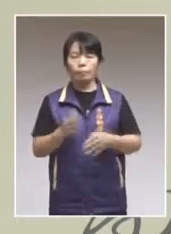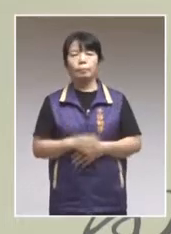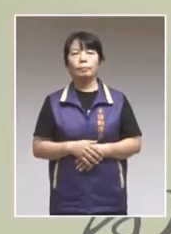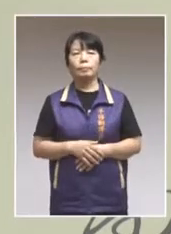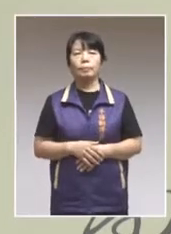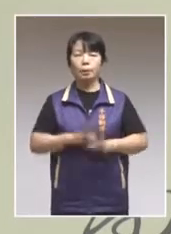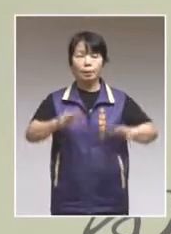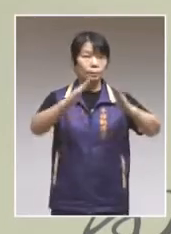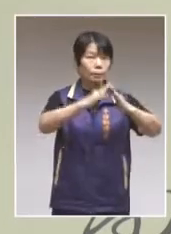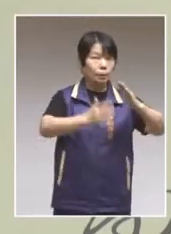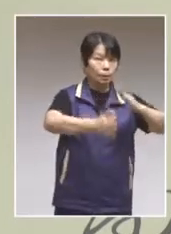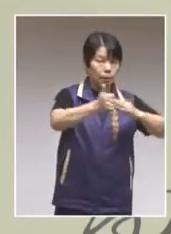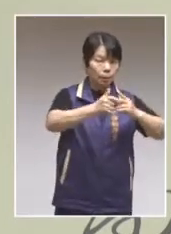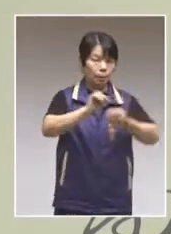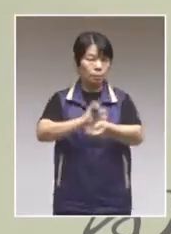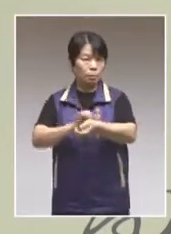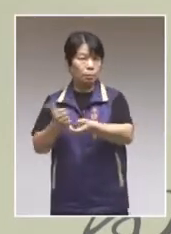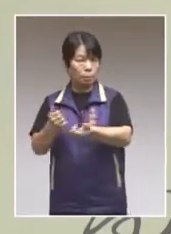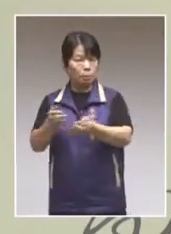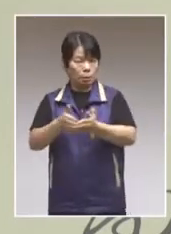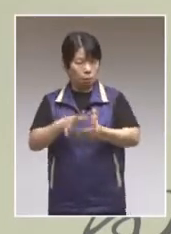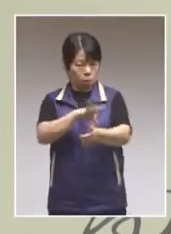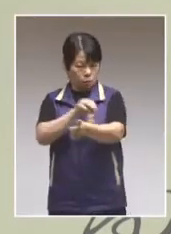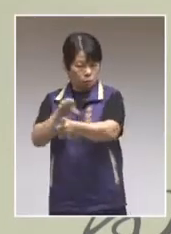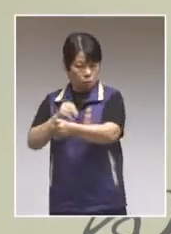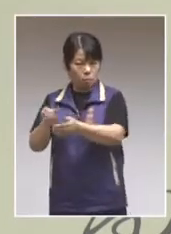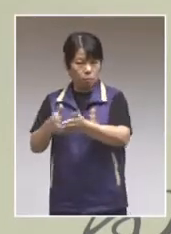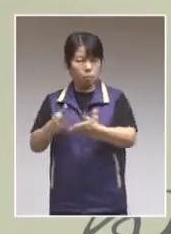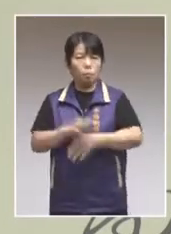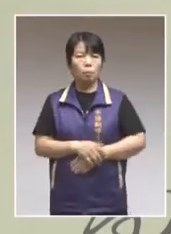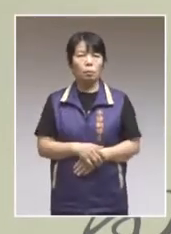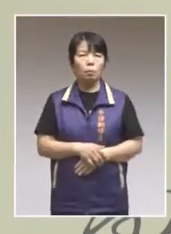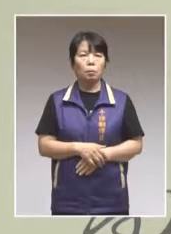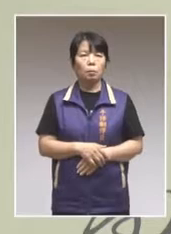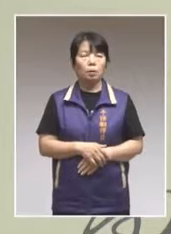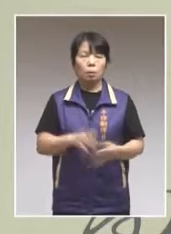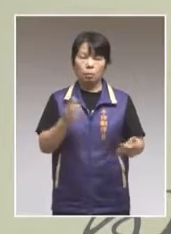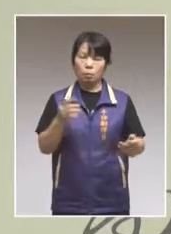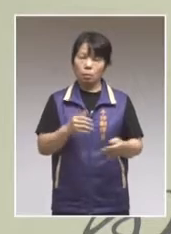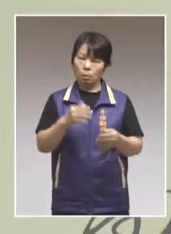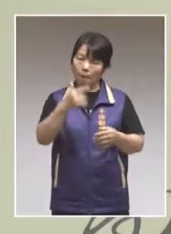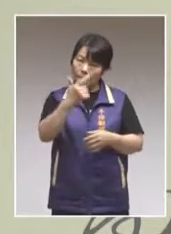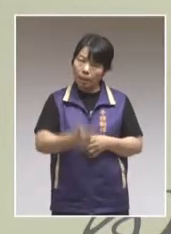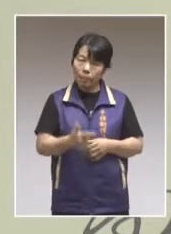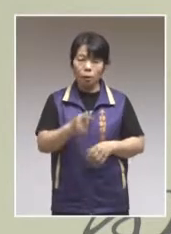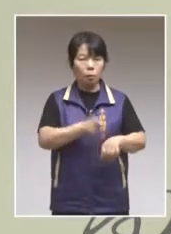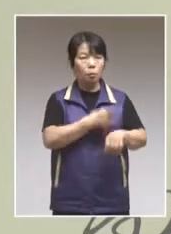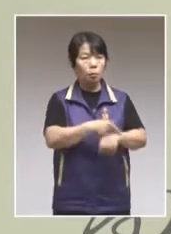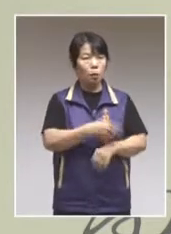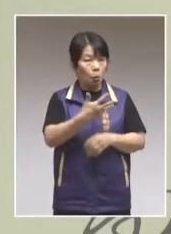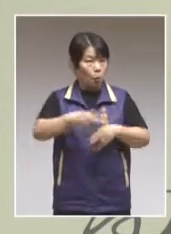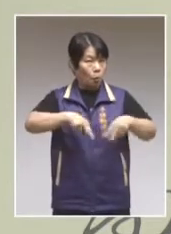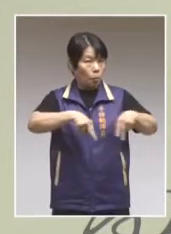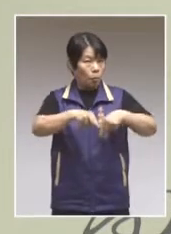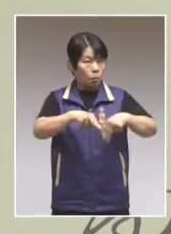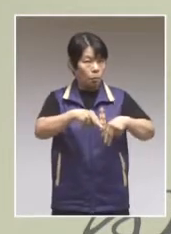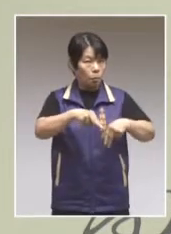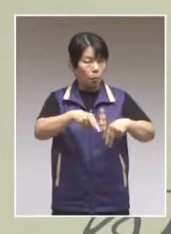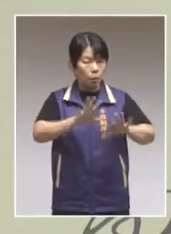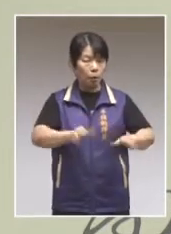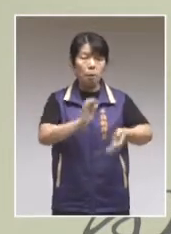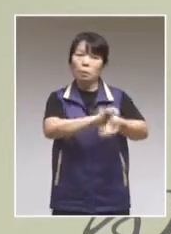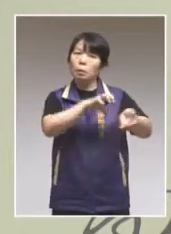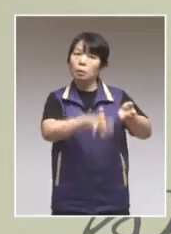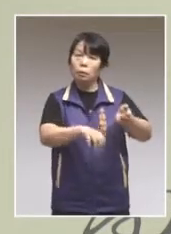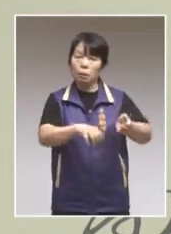括家长包括医师都必须要学习的一个课题啊。那我们慢慢的可以从这个流行比如说像我们在医院